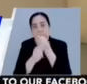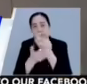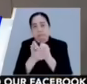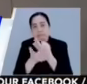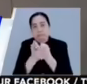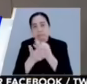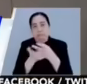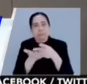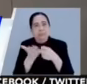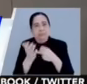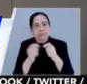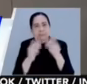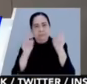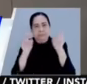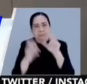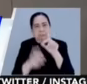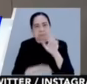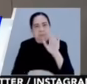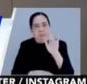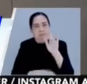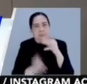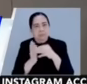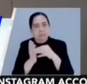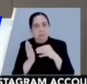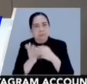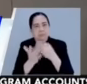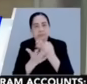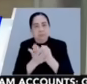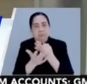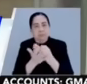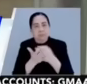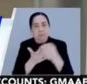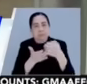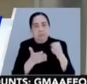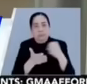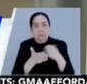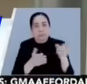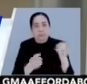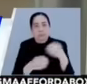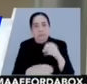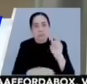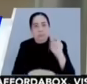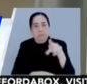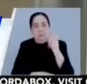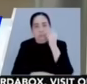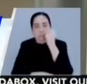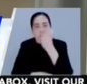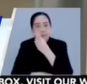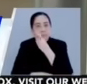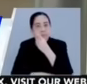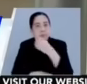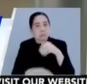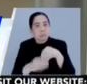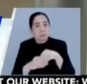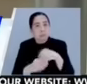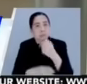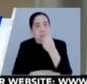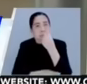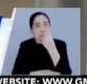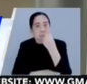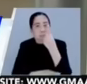ng kontrobersyal na 125 milyon na pondo na ginastos ng tanggapan ni Vice President Sara Duterte sa loob lamang ng